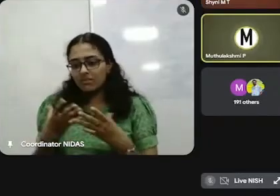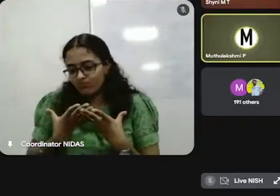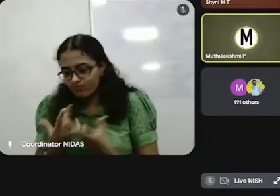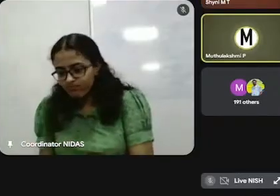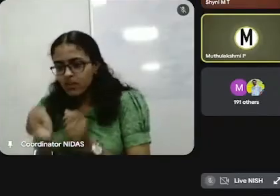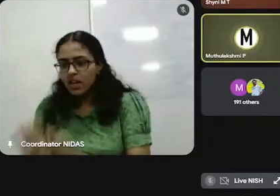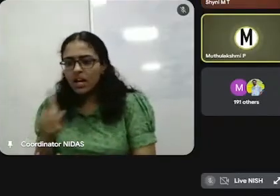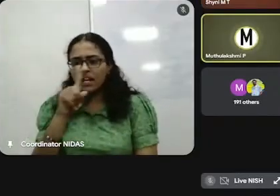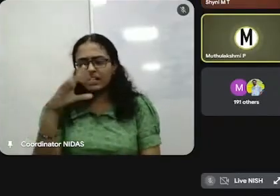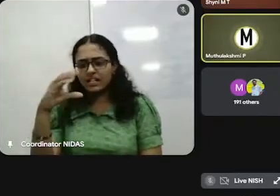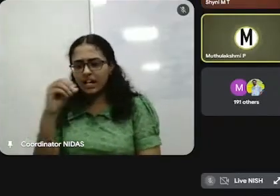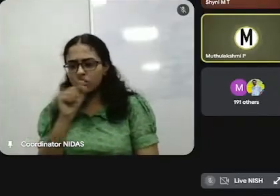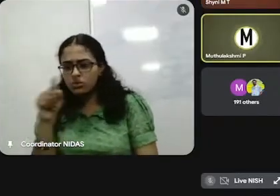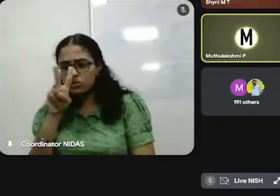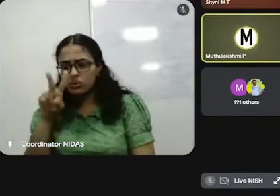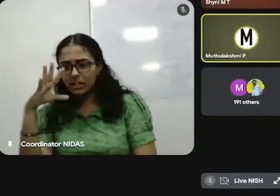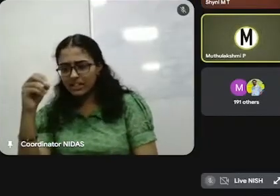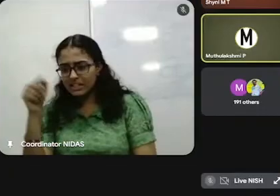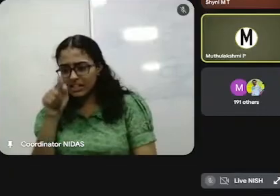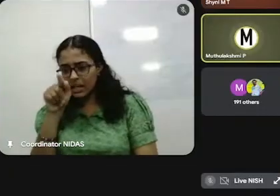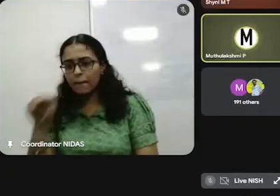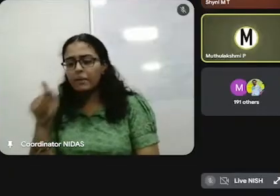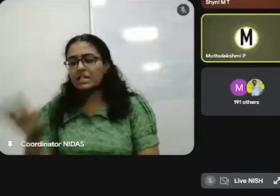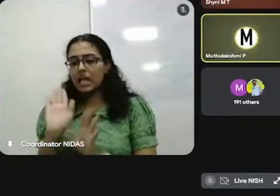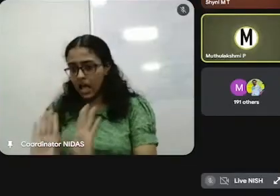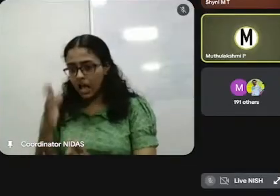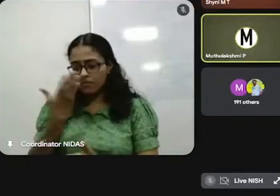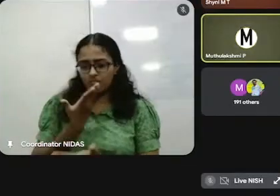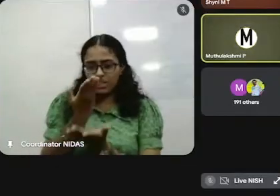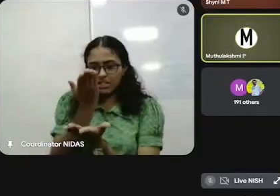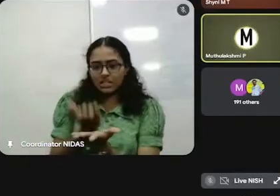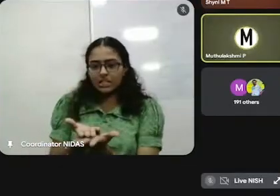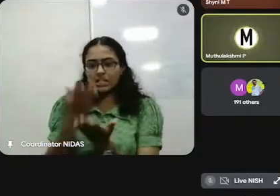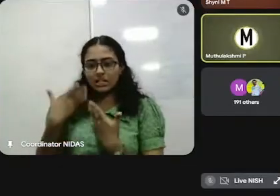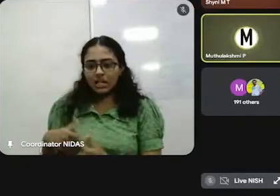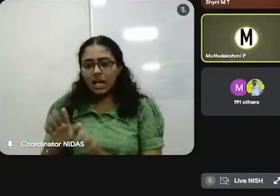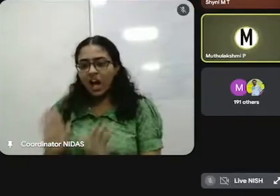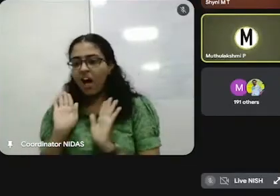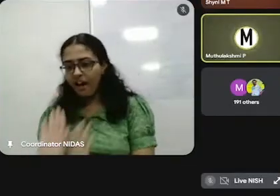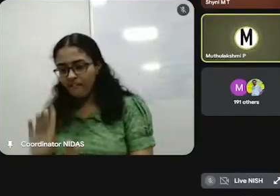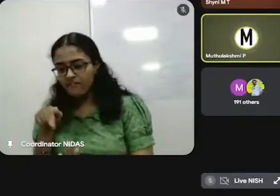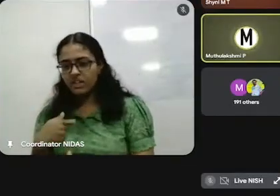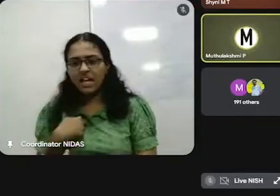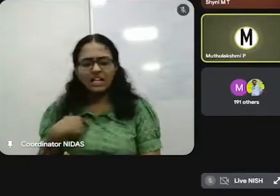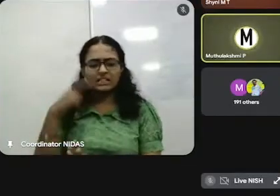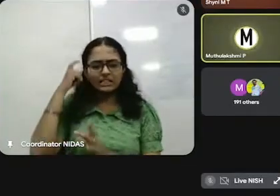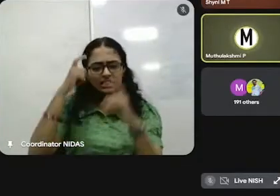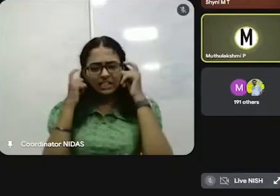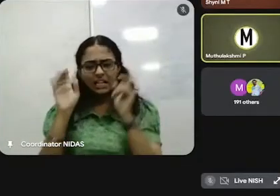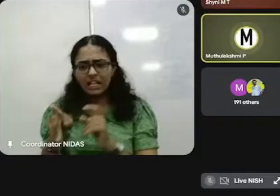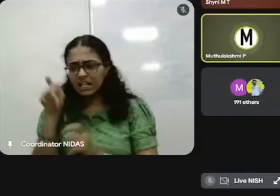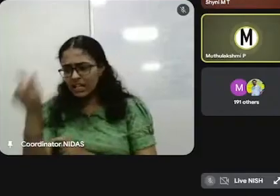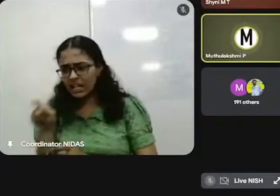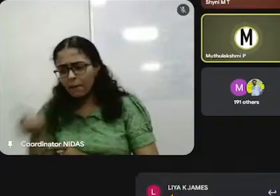10 to 20% residual paralysis வந்து சில ஆட்களுக்கு வந்து இருக்கும். So I'm thinking this person would be